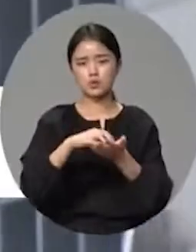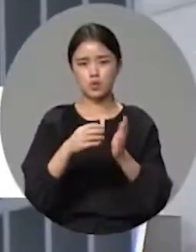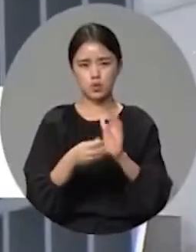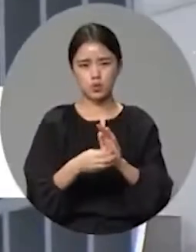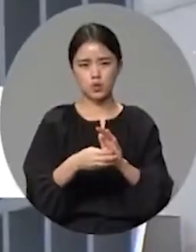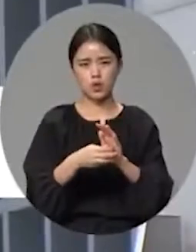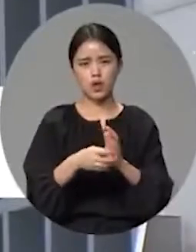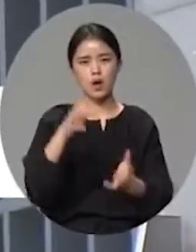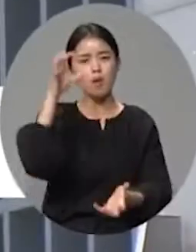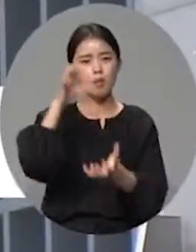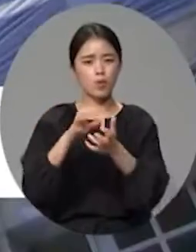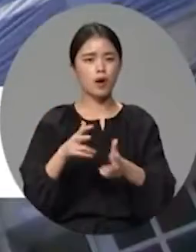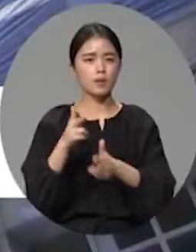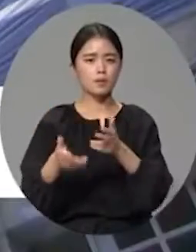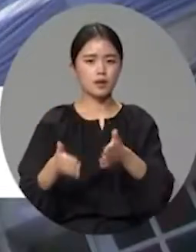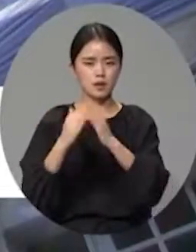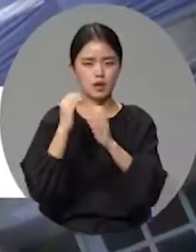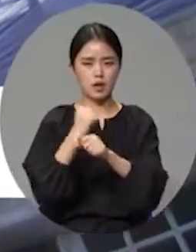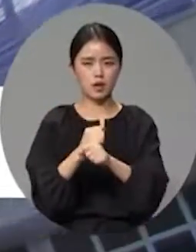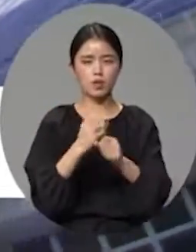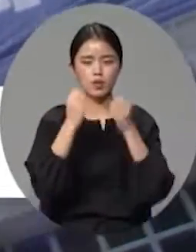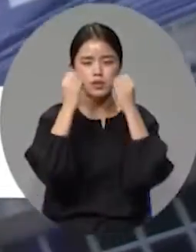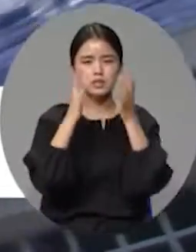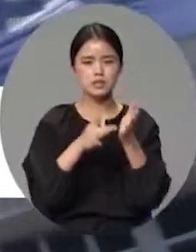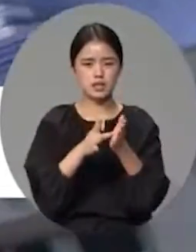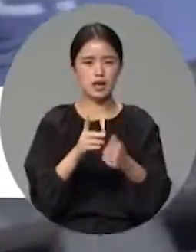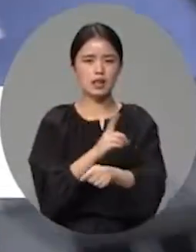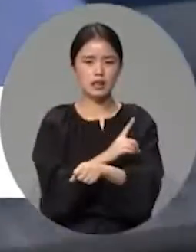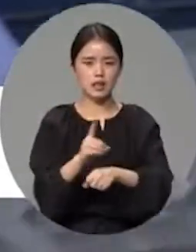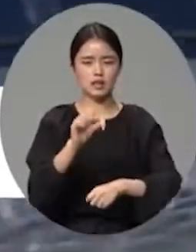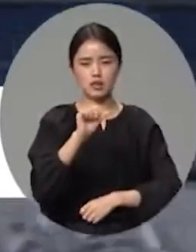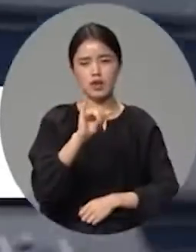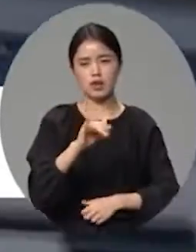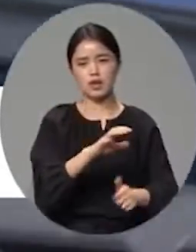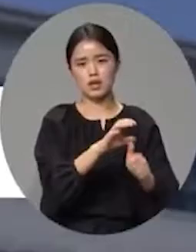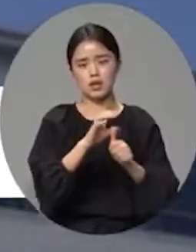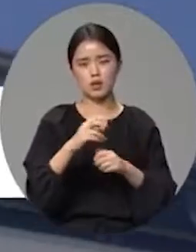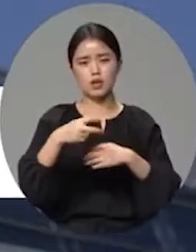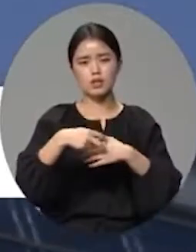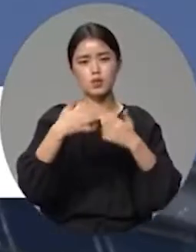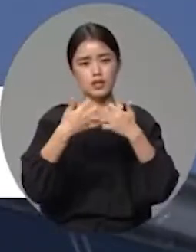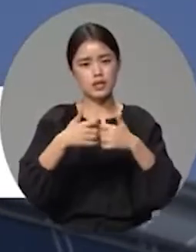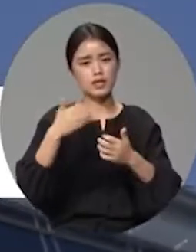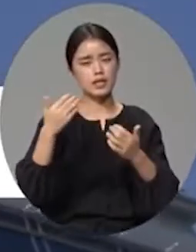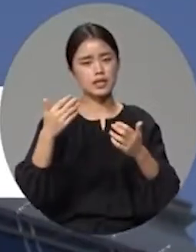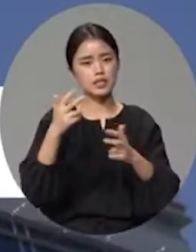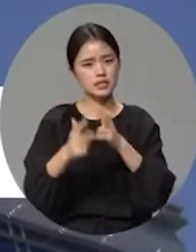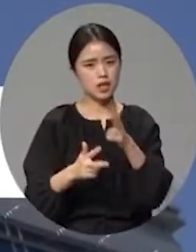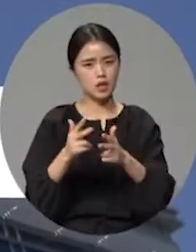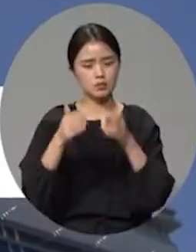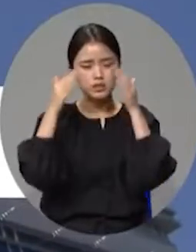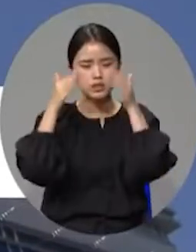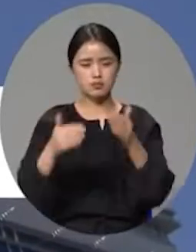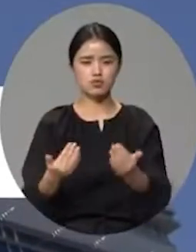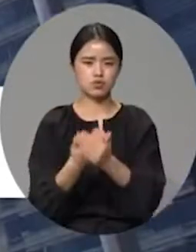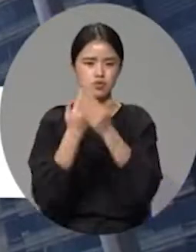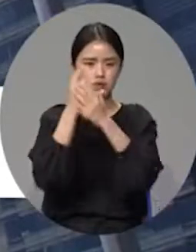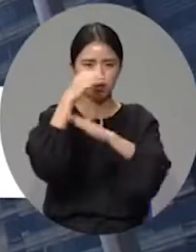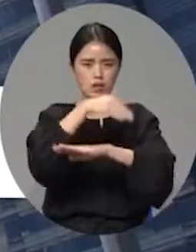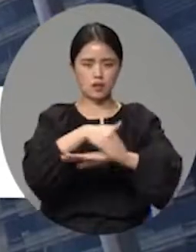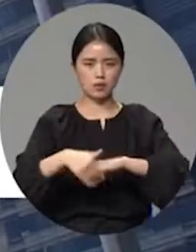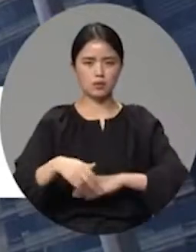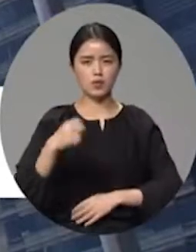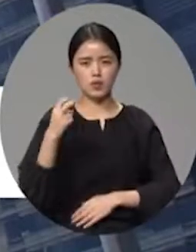를 조성해 천연물 신약과 데이터 ai 기반의 의료기기 산업을 집중 육성할 예정입니다